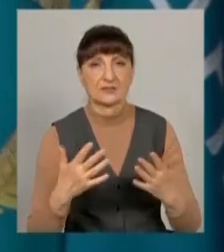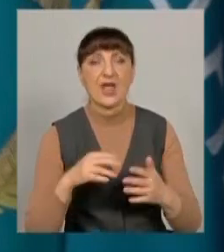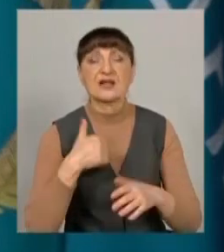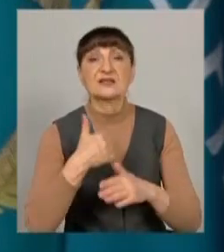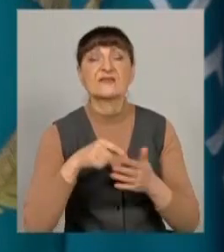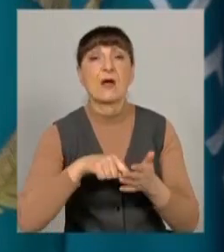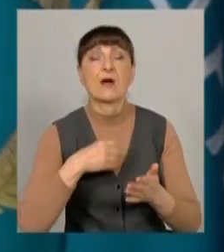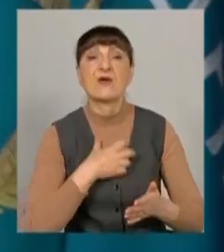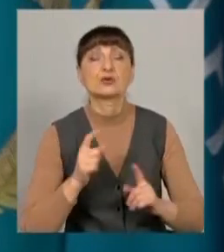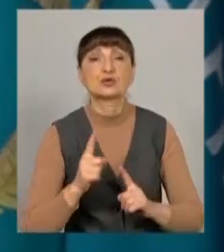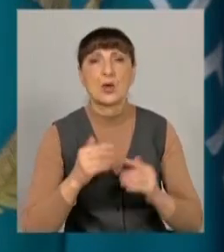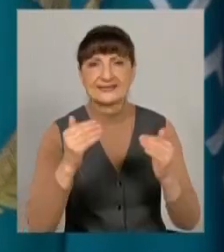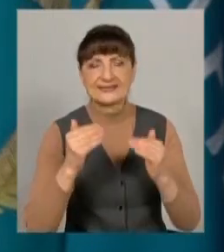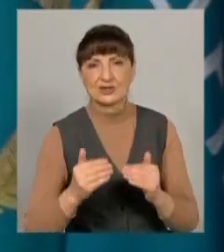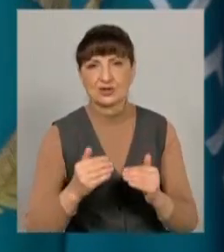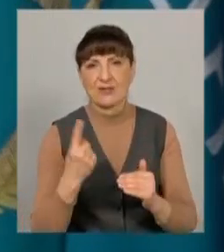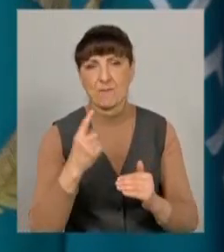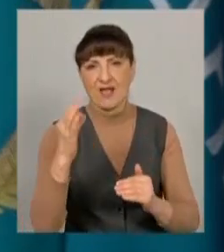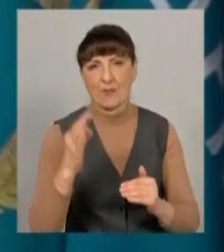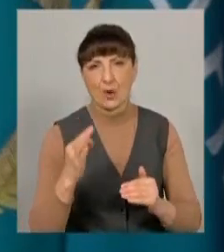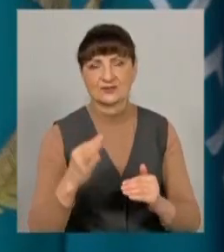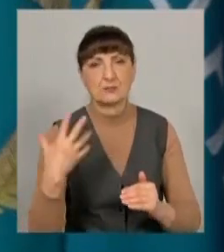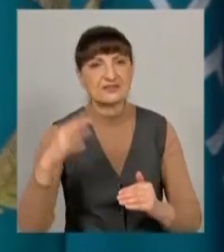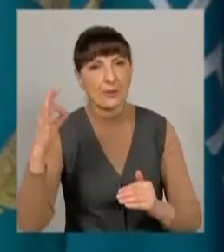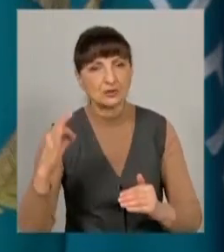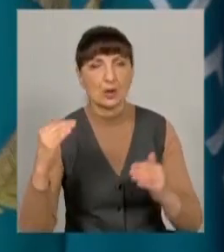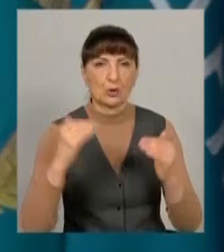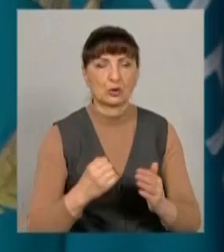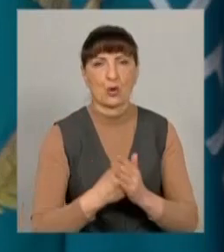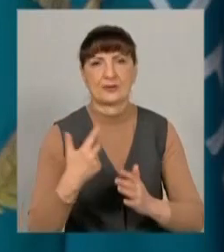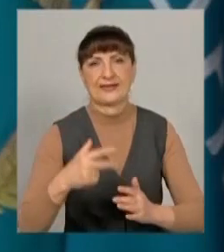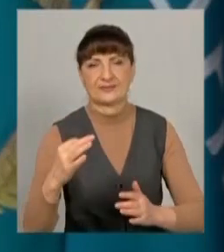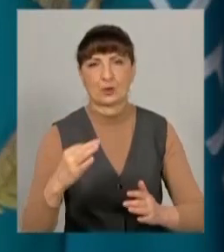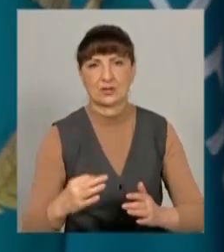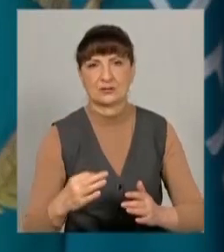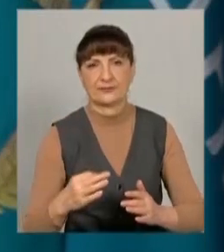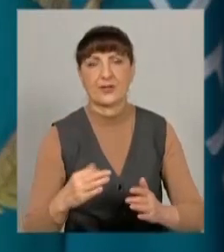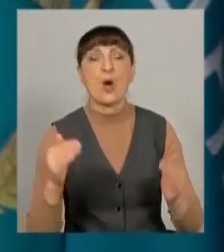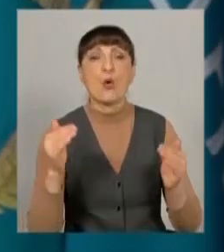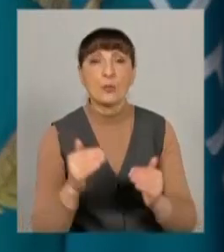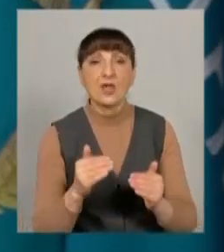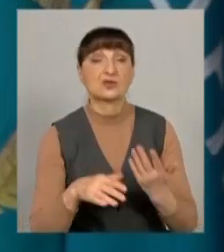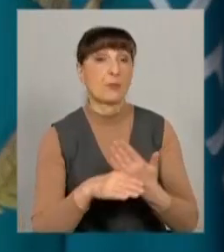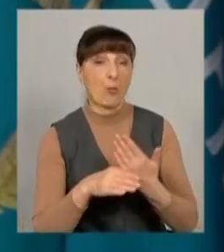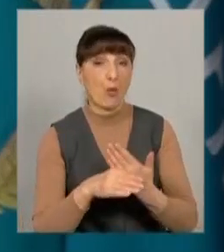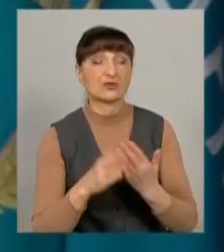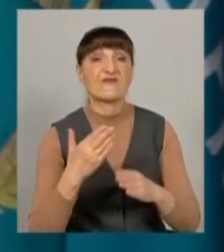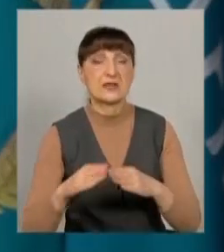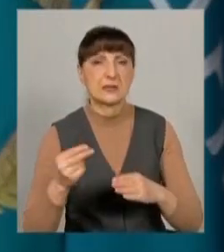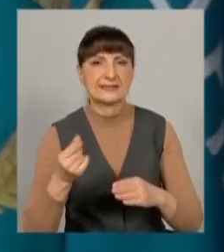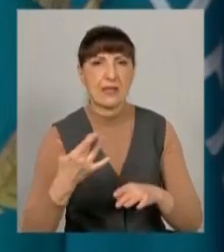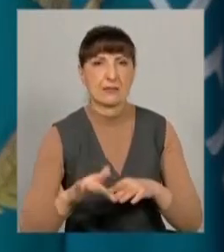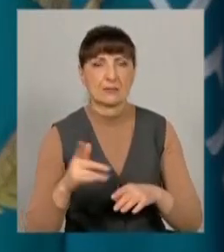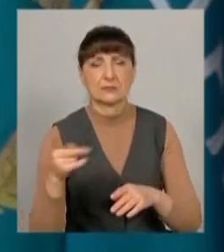ценность которых – это снижение первоначального взноса с 50% до 30%. Уменьшить его позволяют выделенные субсидии